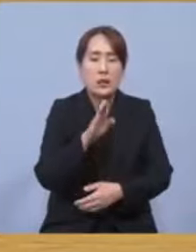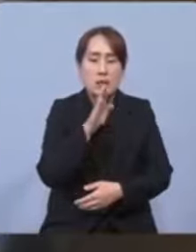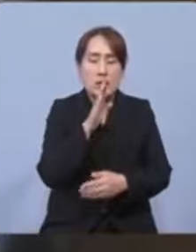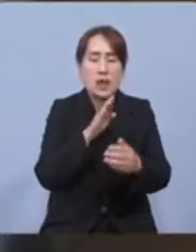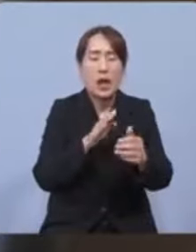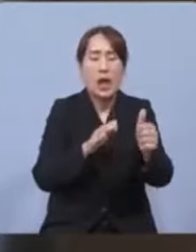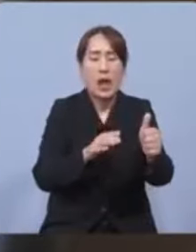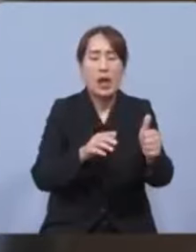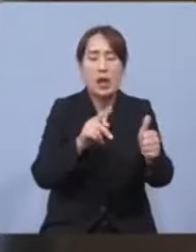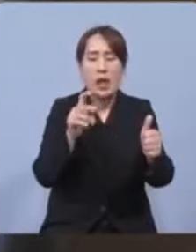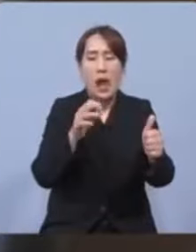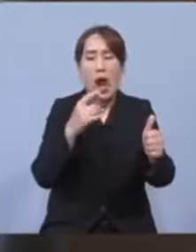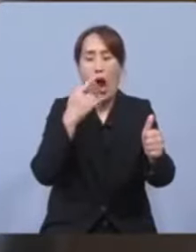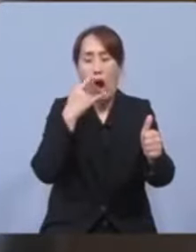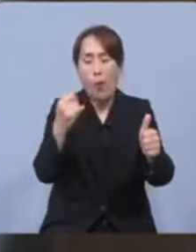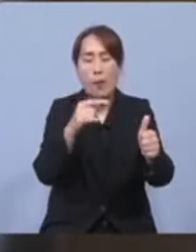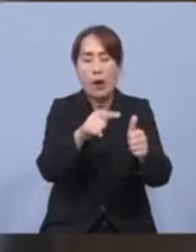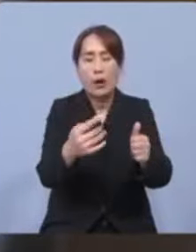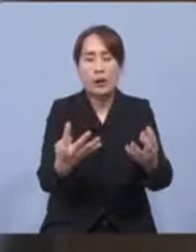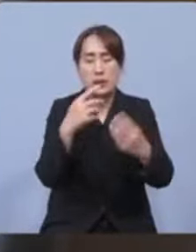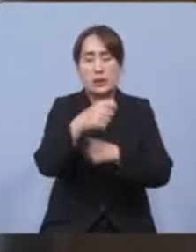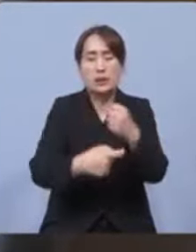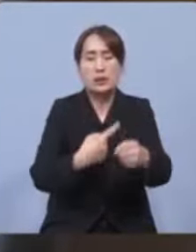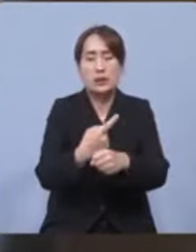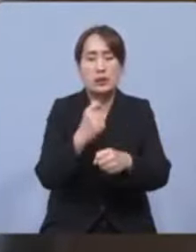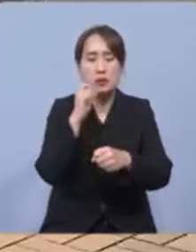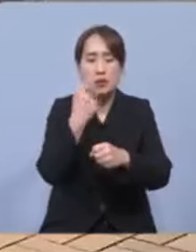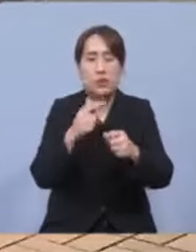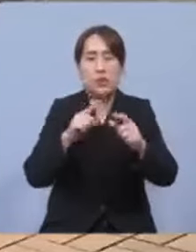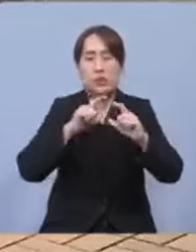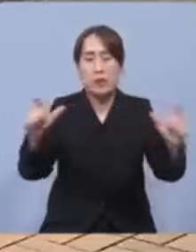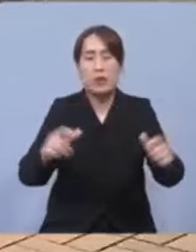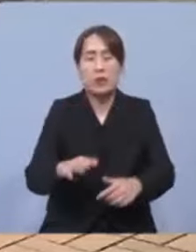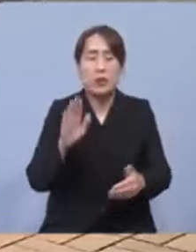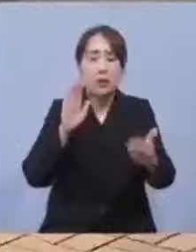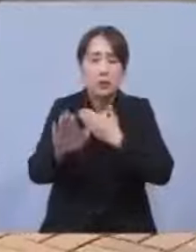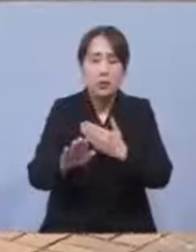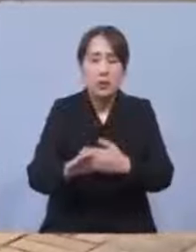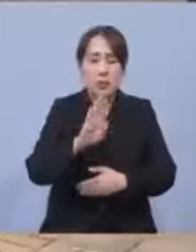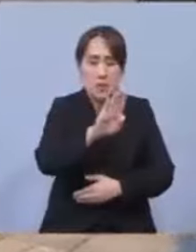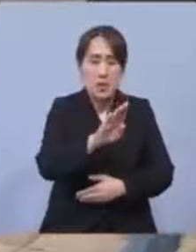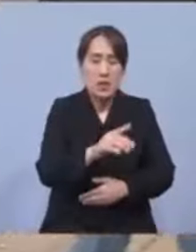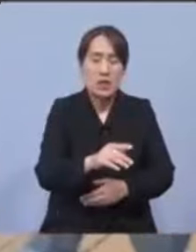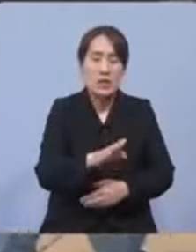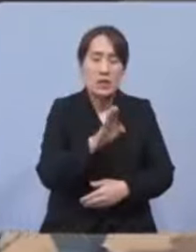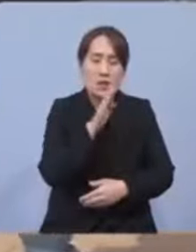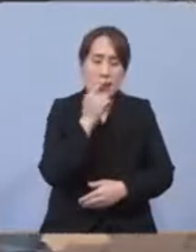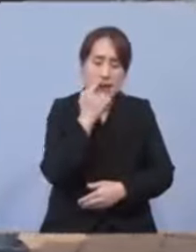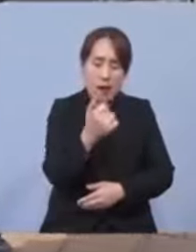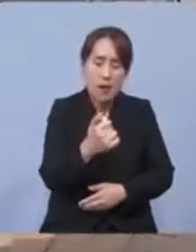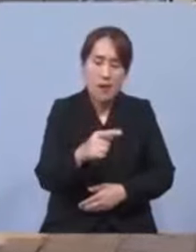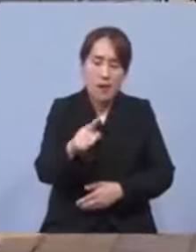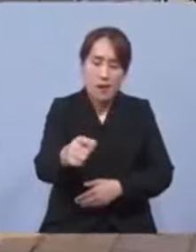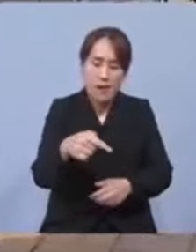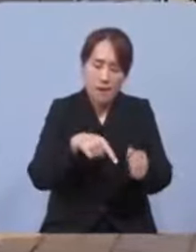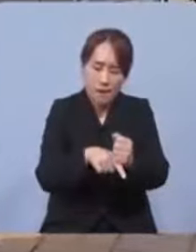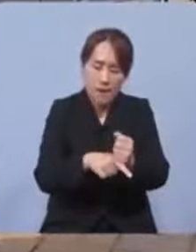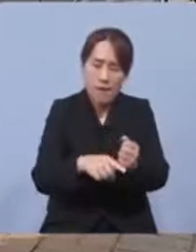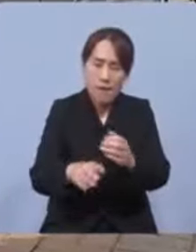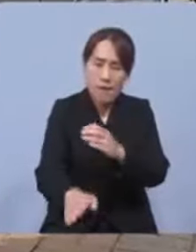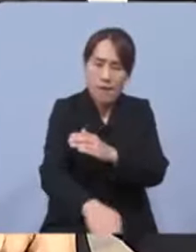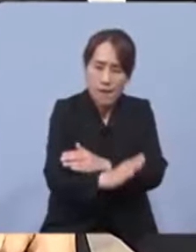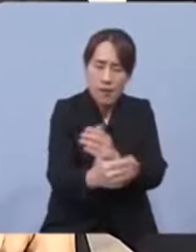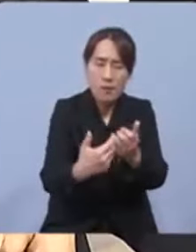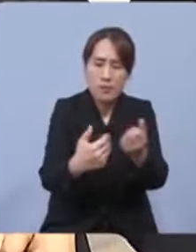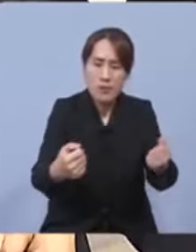친어머니는 징역 1년 6개월을 선고받았습니다 이후 비의 친아버지는 부실수사와 분리조치